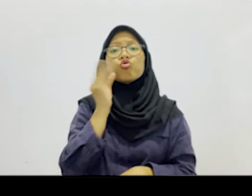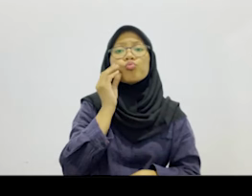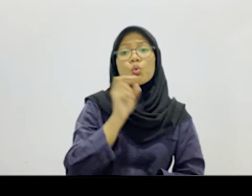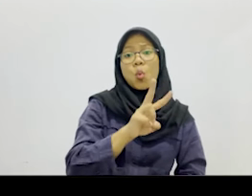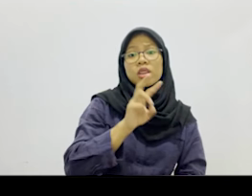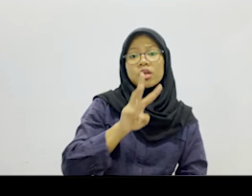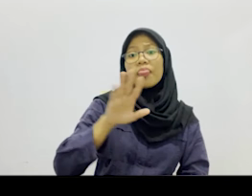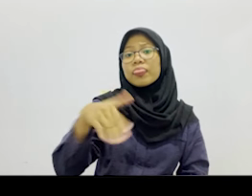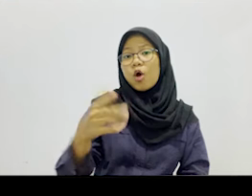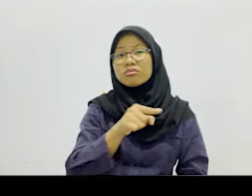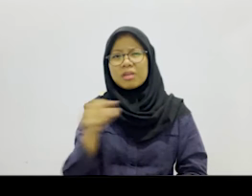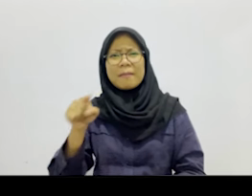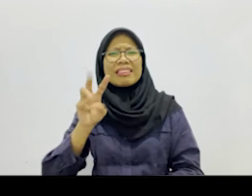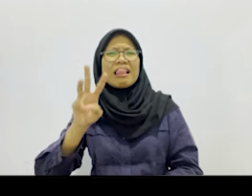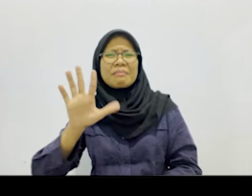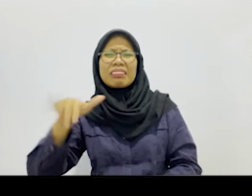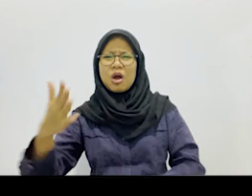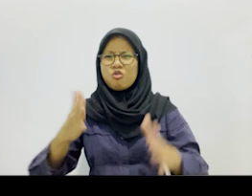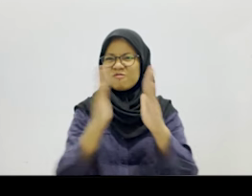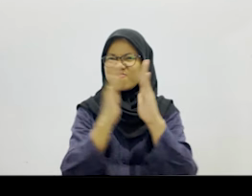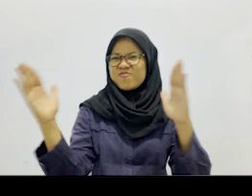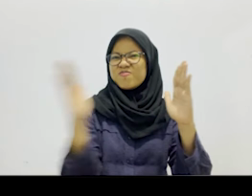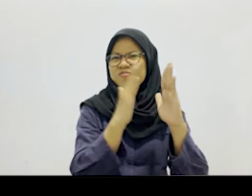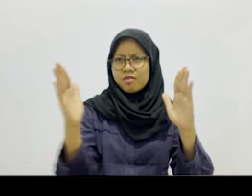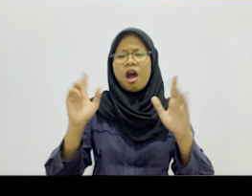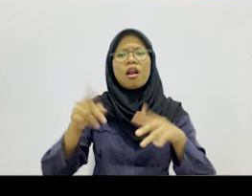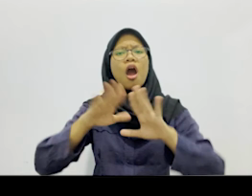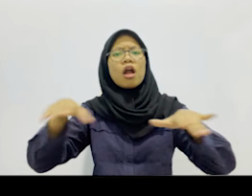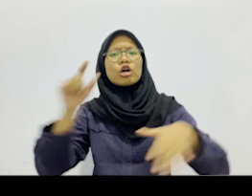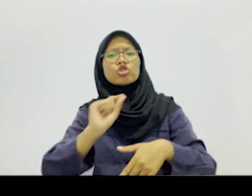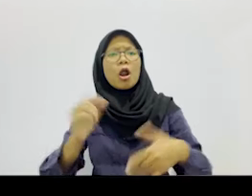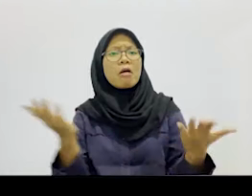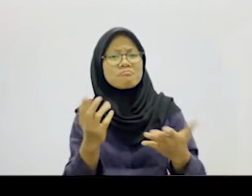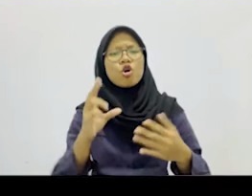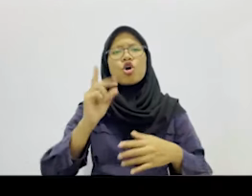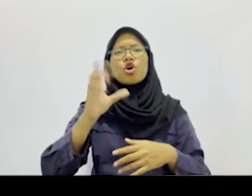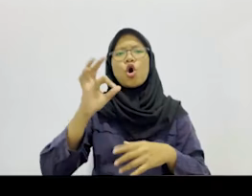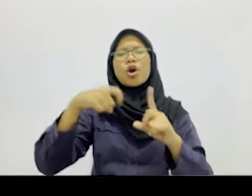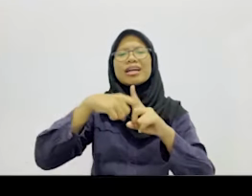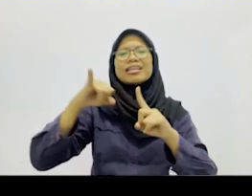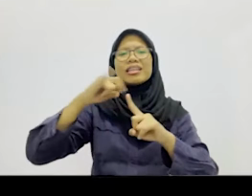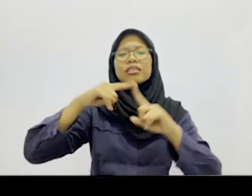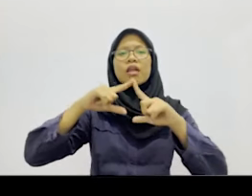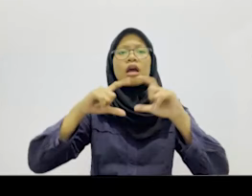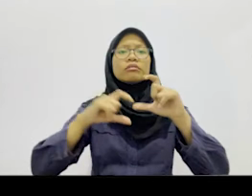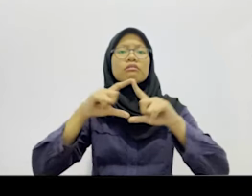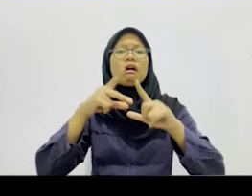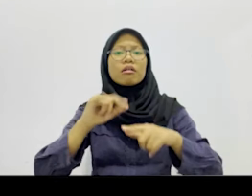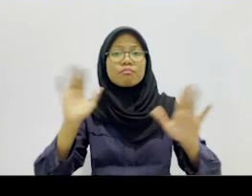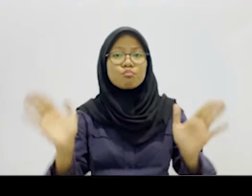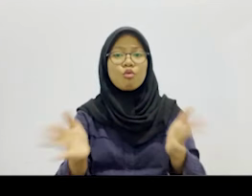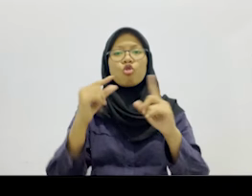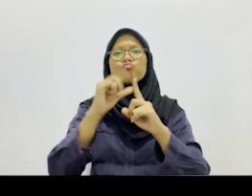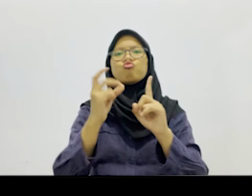perusahaan berinisiatif merumuskan SOP pekerja muda sesuai dengan prinsip bisnis dan hak anak.